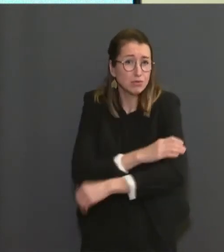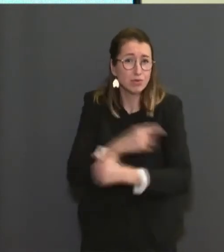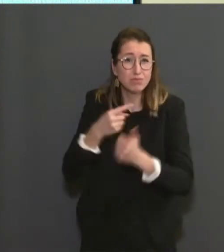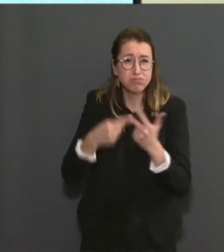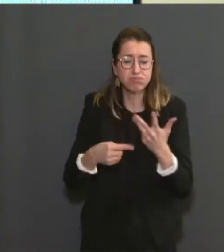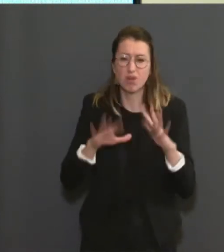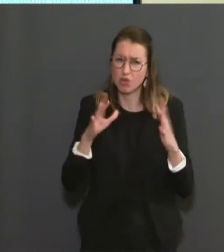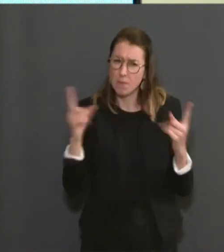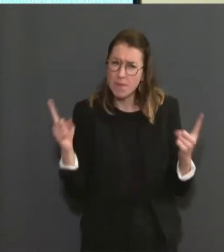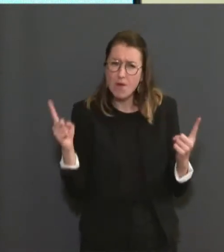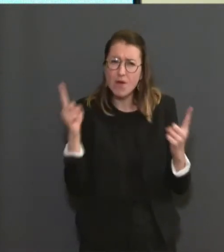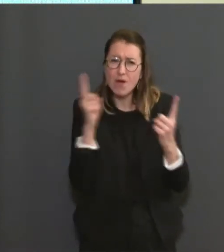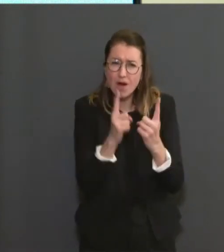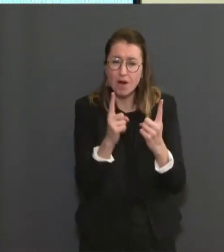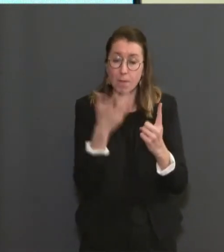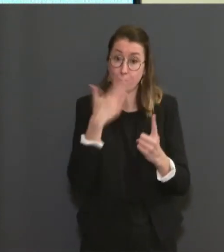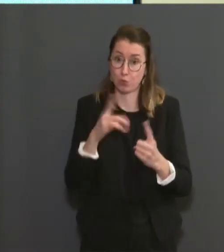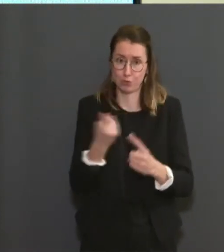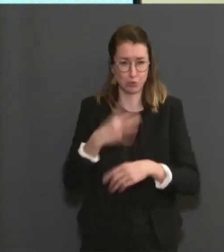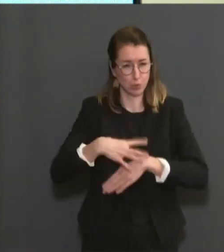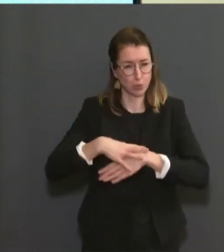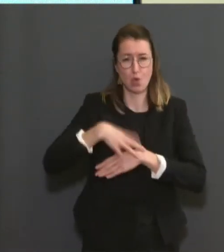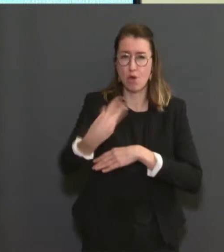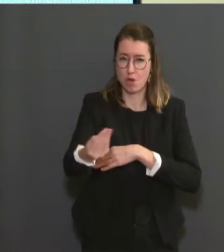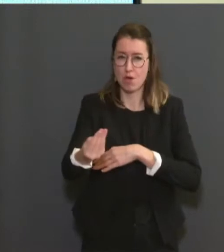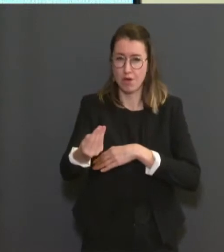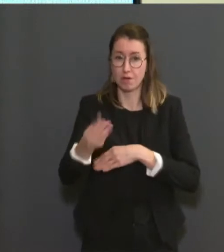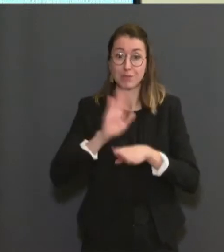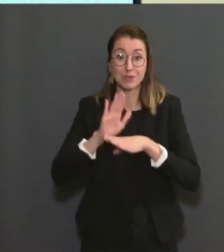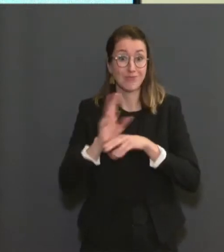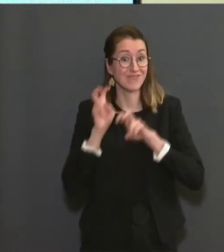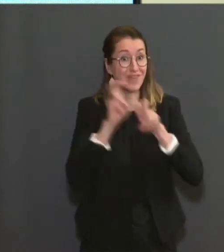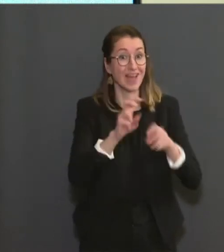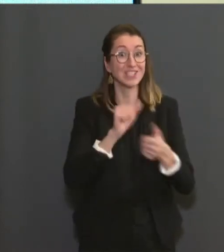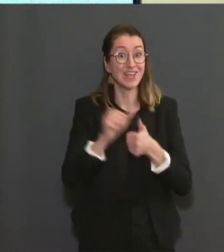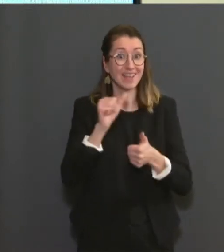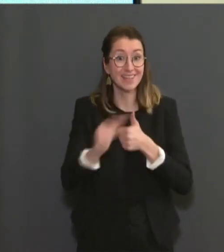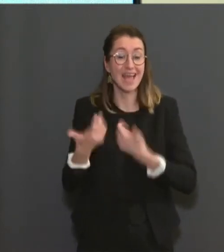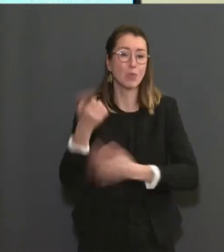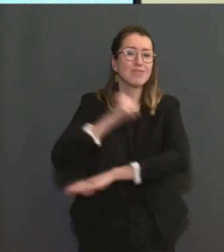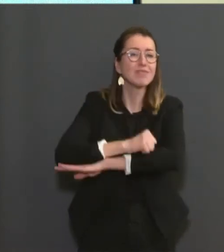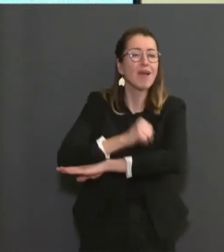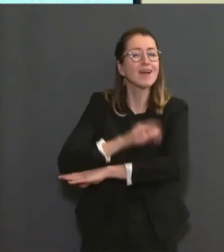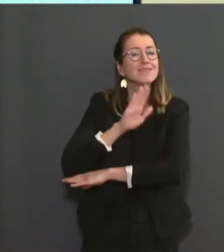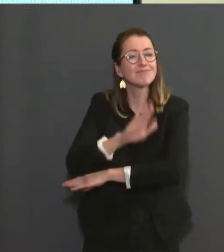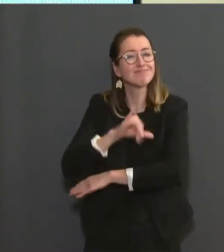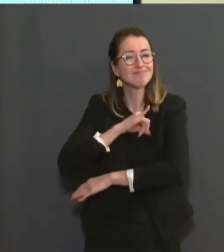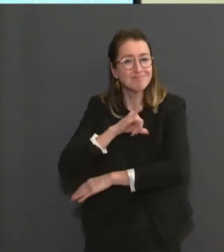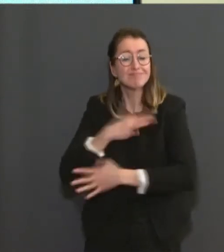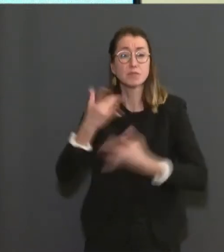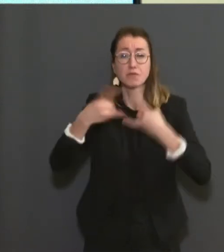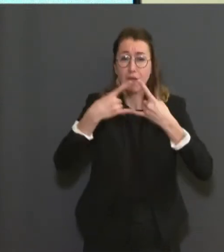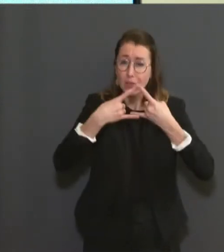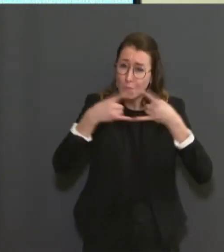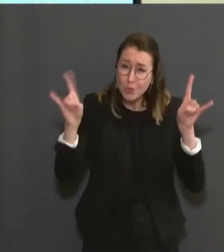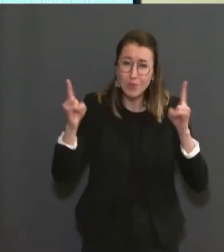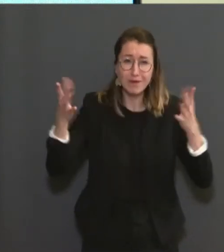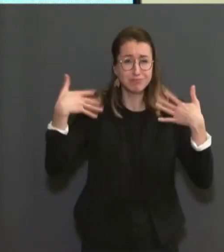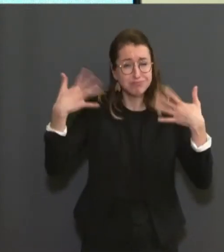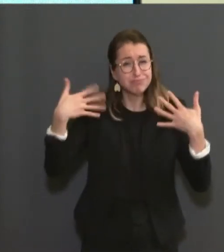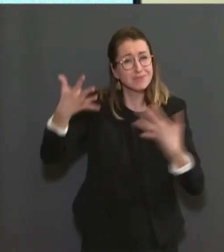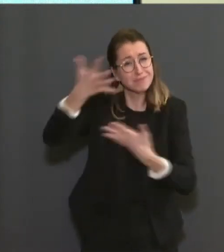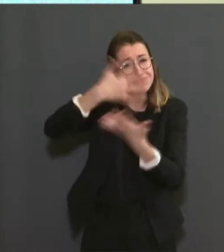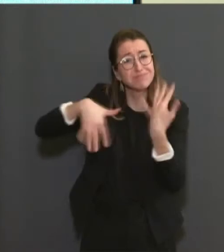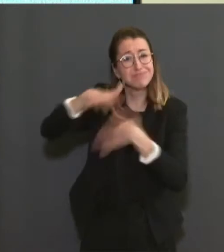l'extérieur, de faire ça dans le jardin, sur la terrasse, de faire ça dans une véranda largement ventilée, de le faire avec